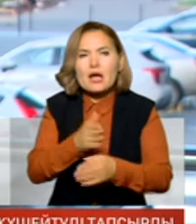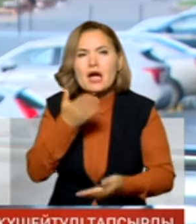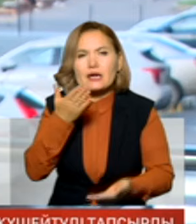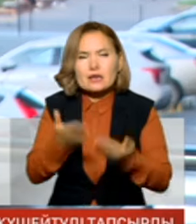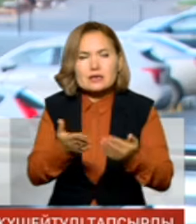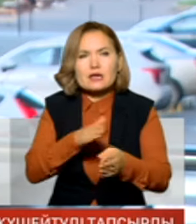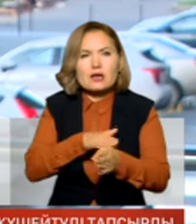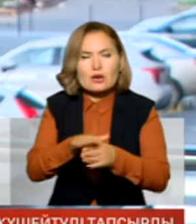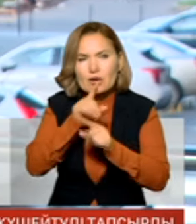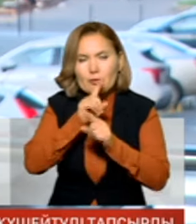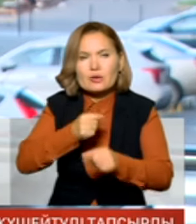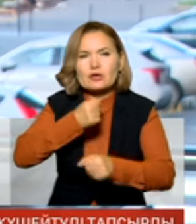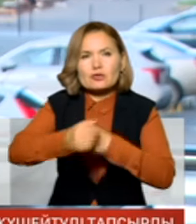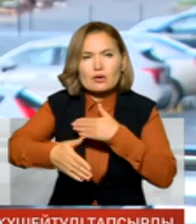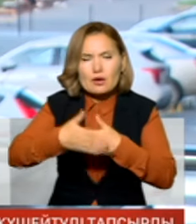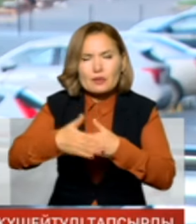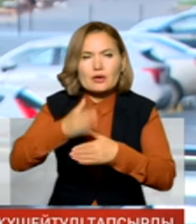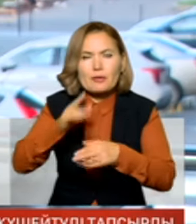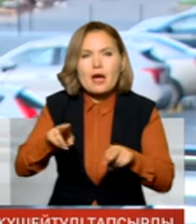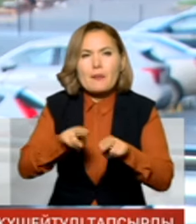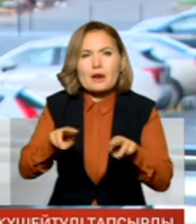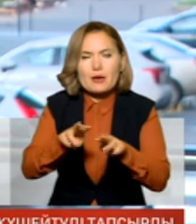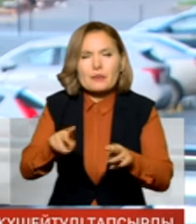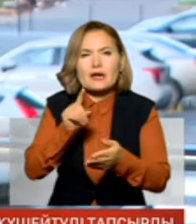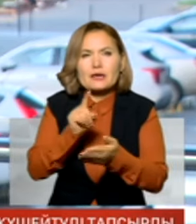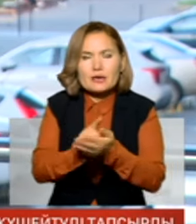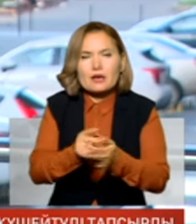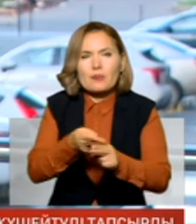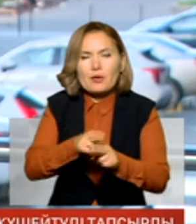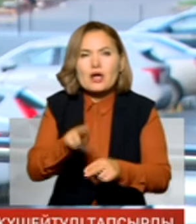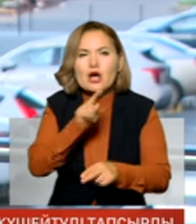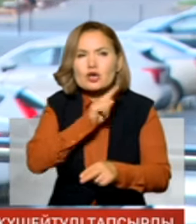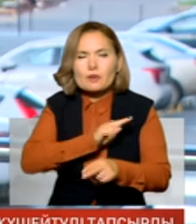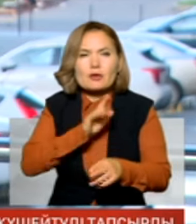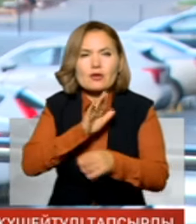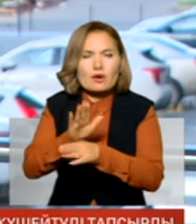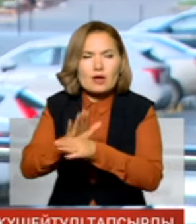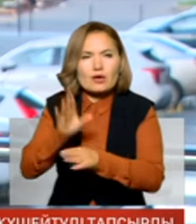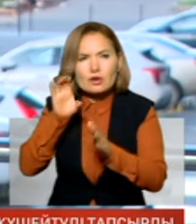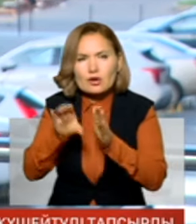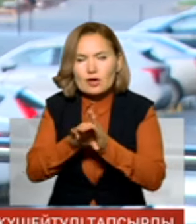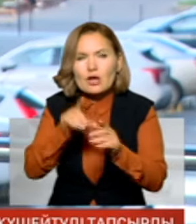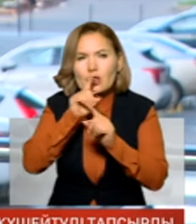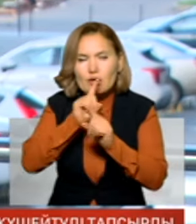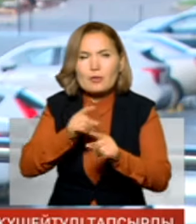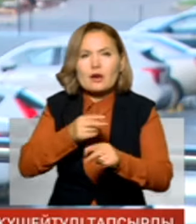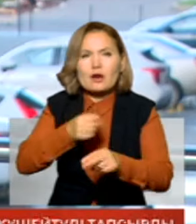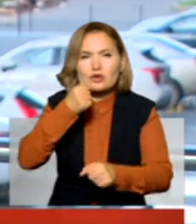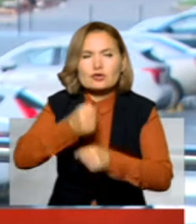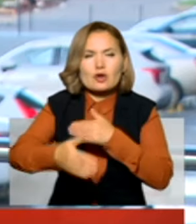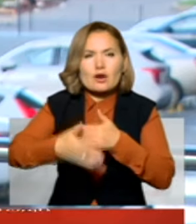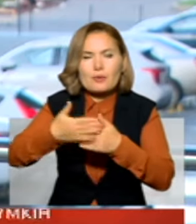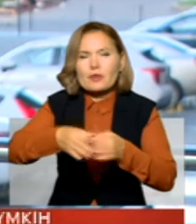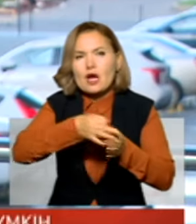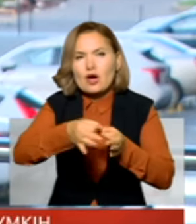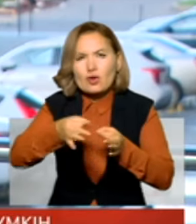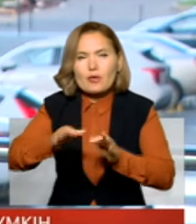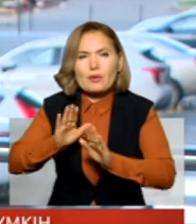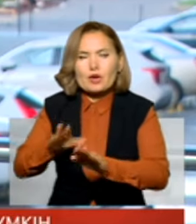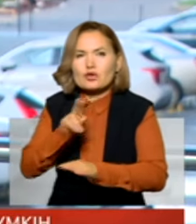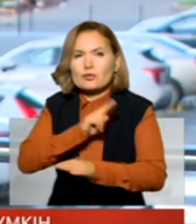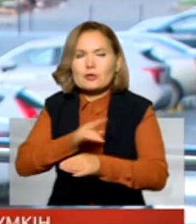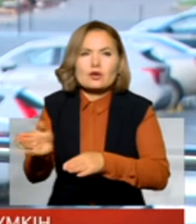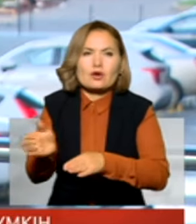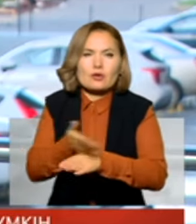жағдайда қатаң жаза бар. Олжас Бектенов, тиісті тапсырмалар орындалмаса, өңір әкімдерінің салаға жауапты орынбасарлары